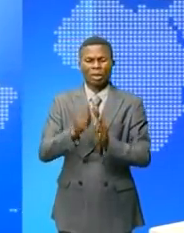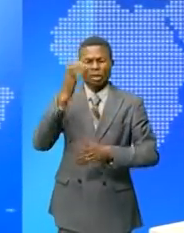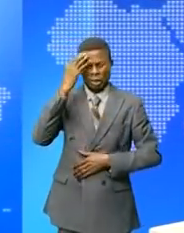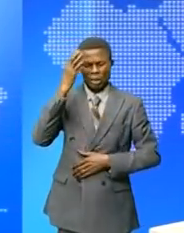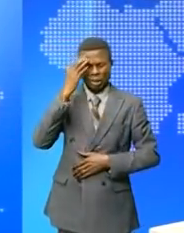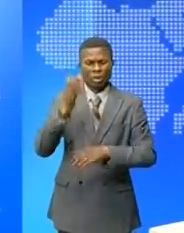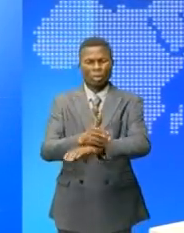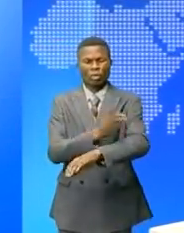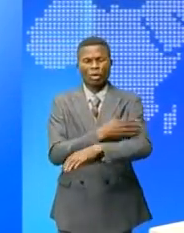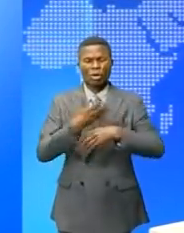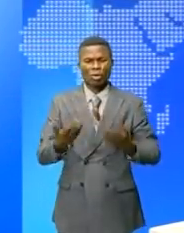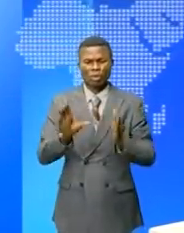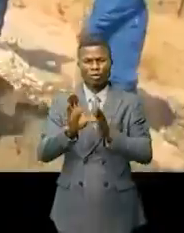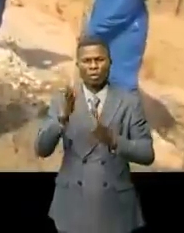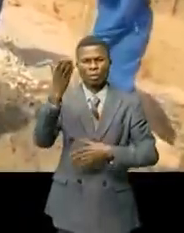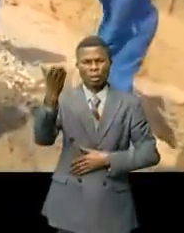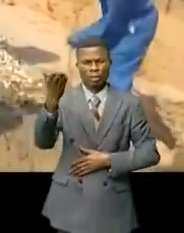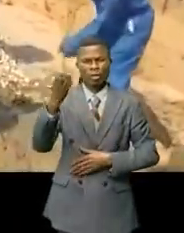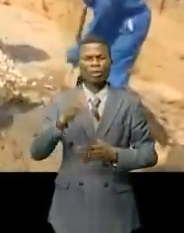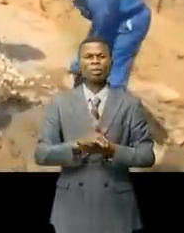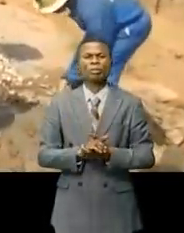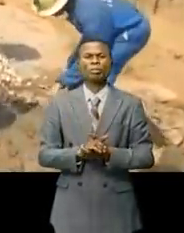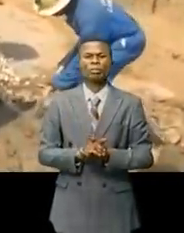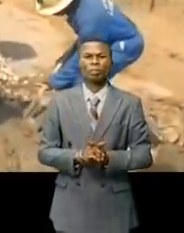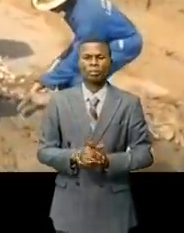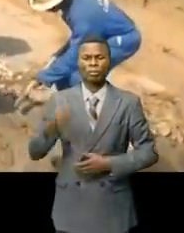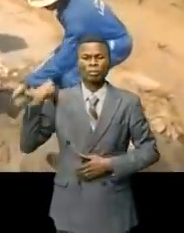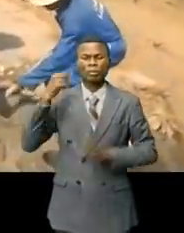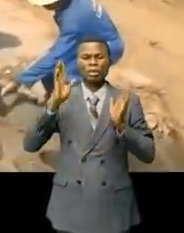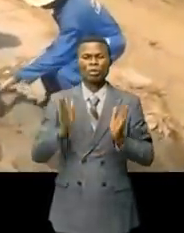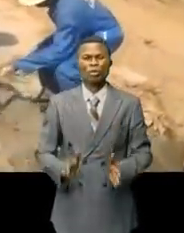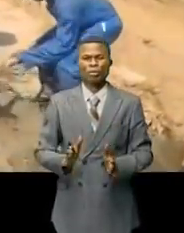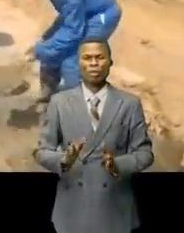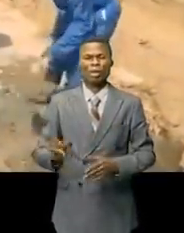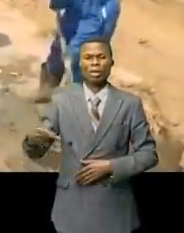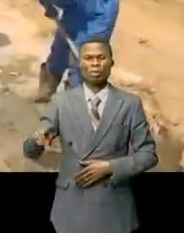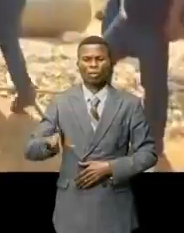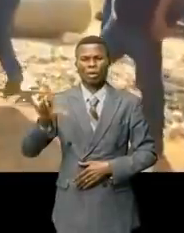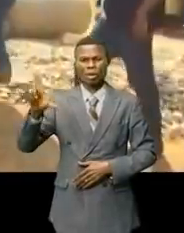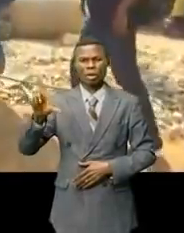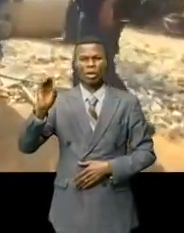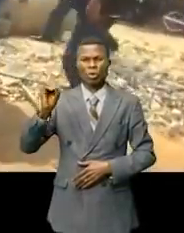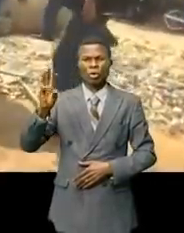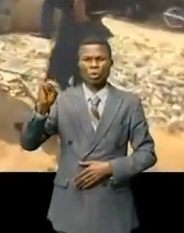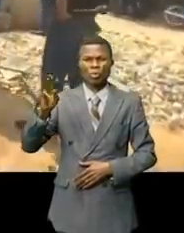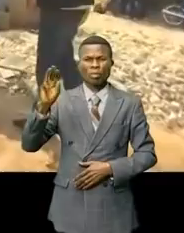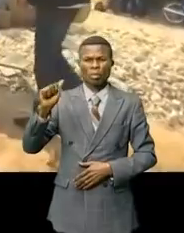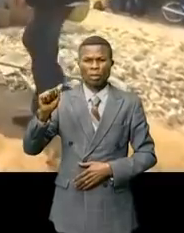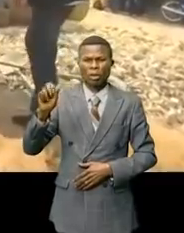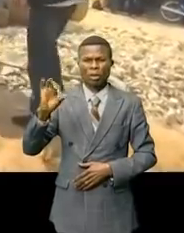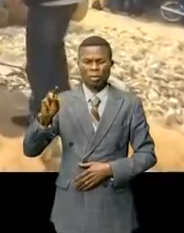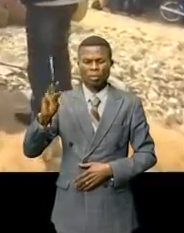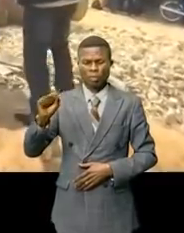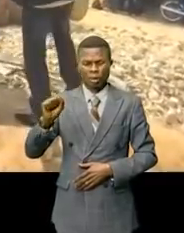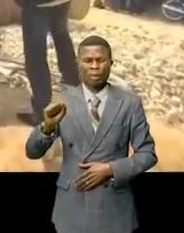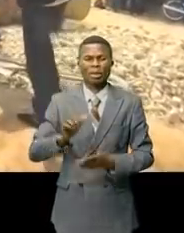l'avancement reportage le gouverneur de province à d'intérim de nos métiers de la modernisation de la ville de cabinda